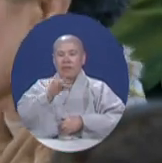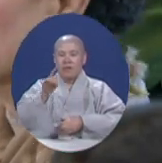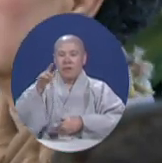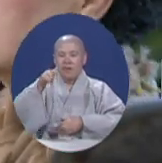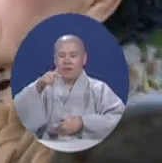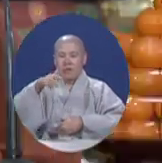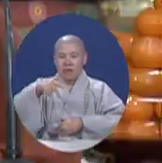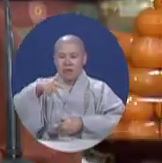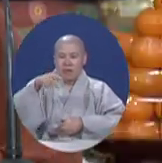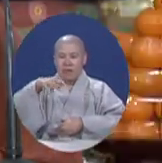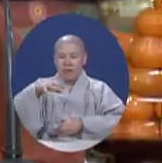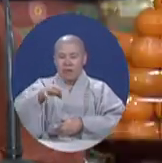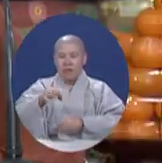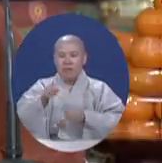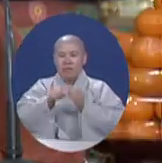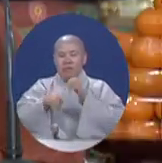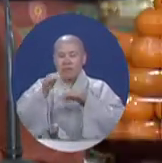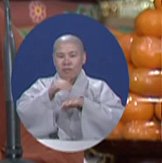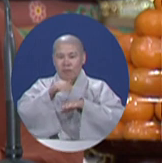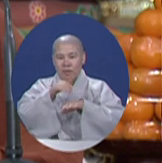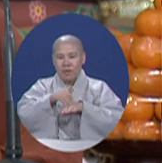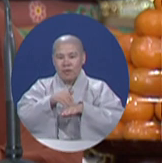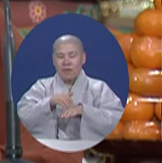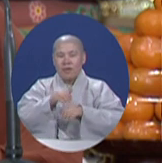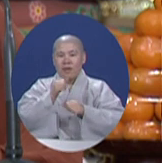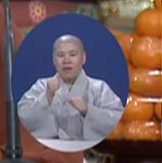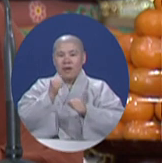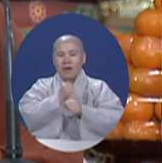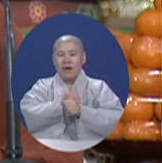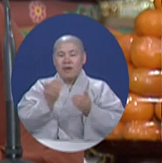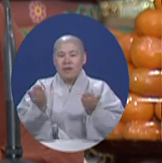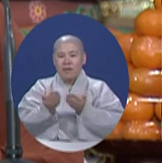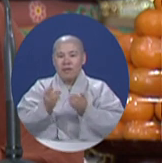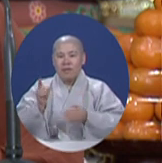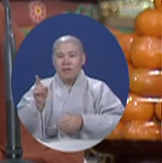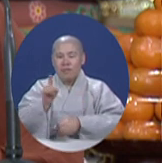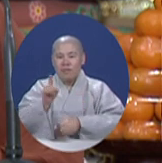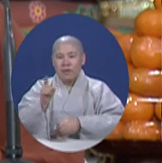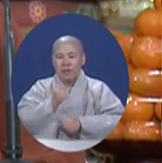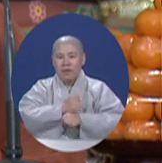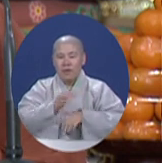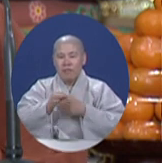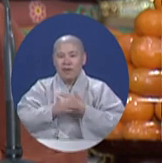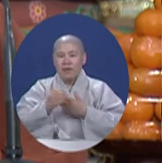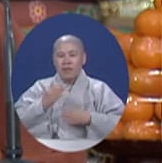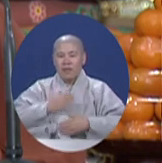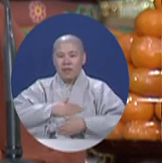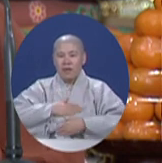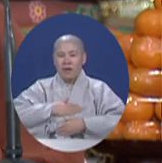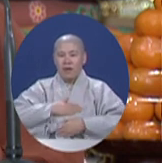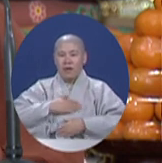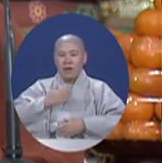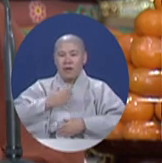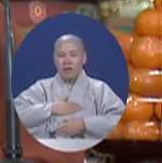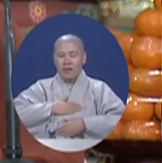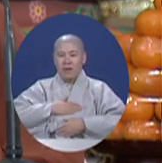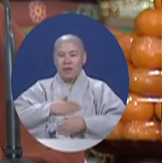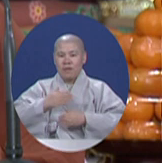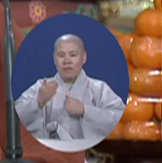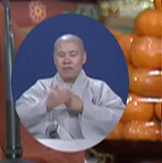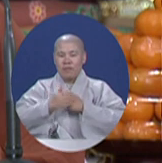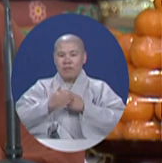대중수행인데요. 그러면 여기서 뭘 하는 거냐? 내가 나를 돕는 거거든요.